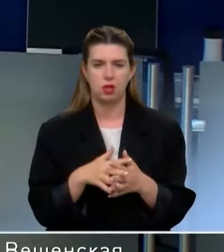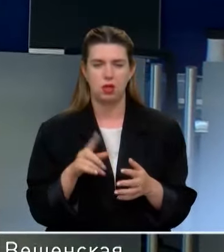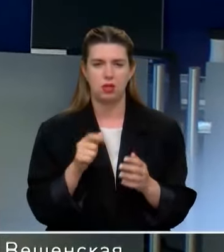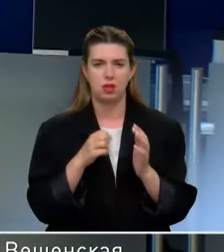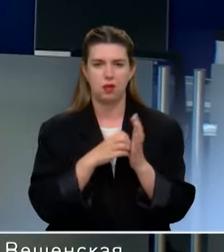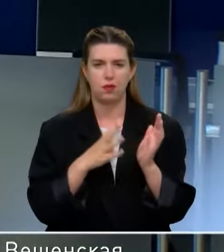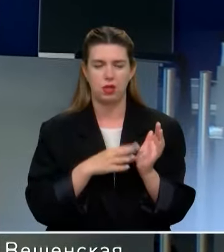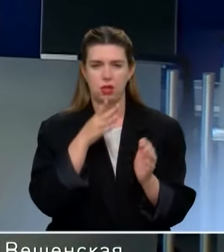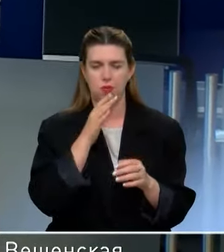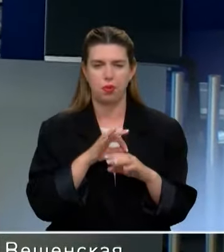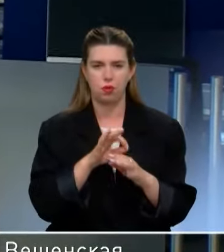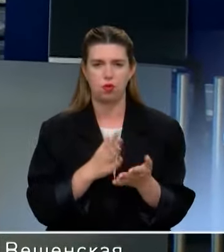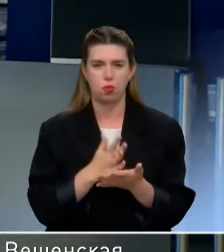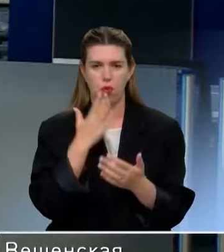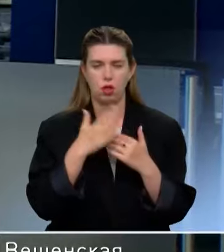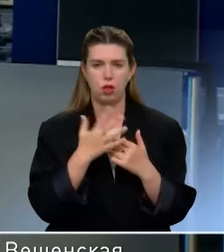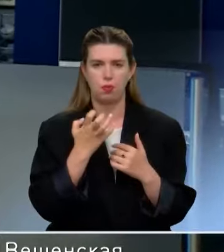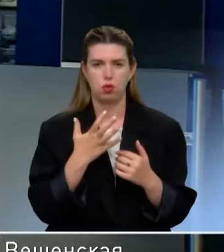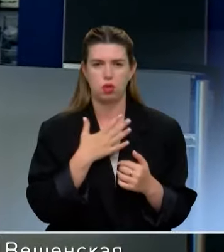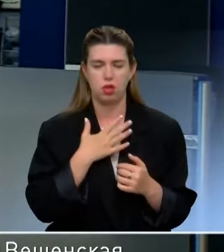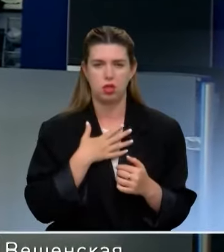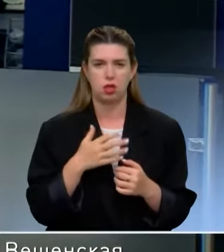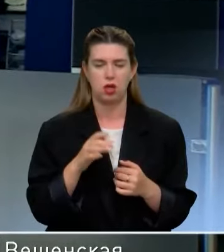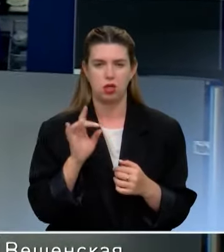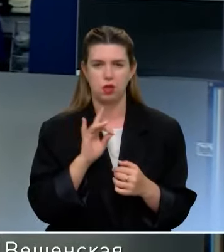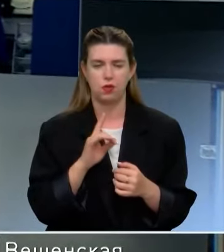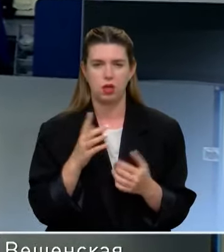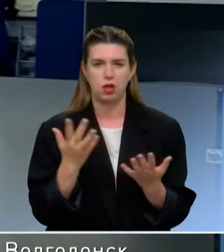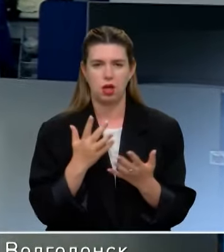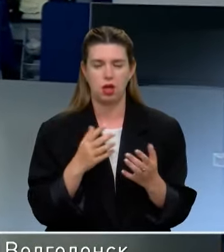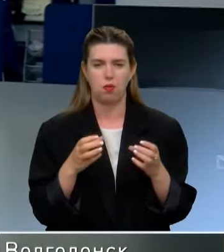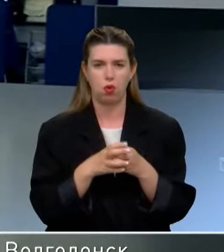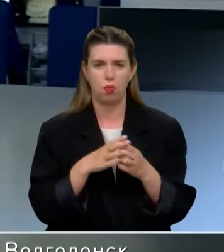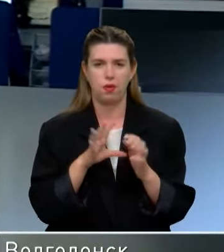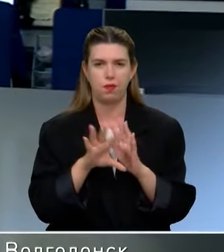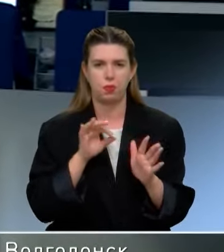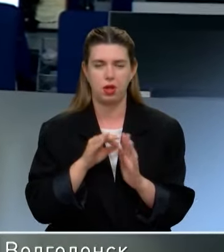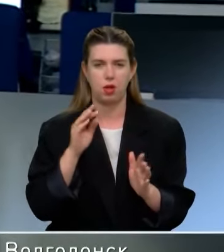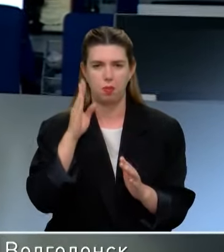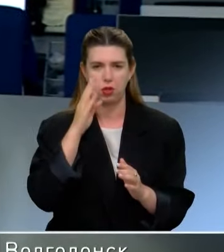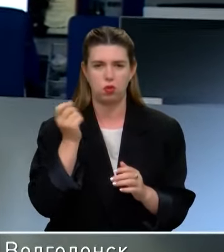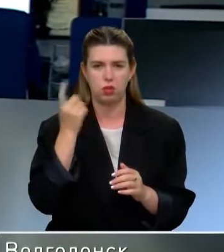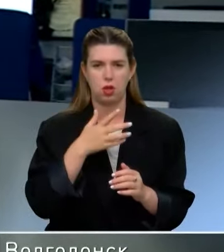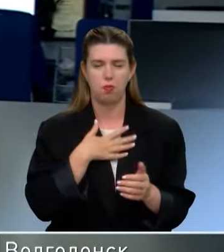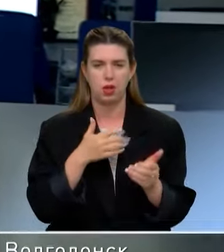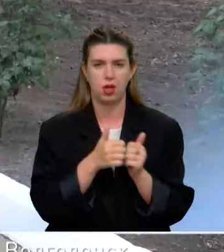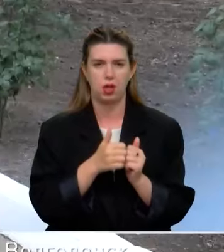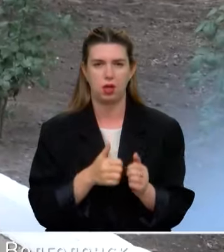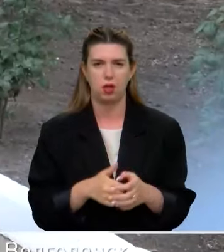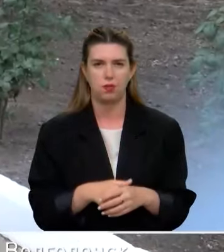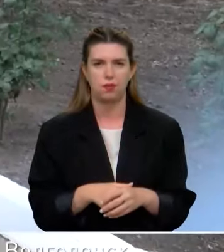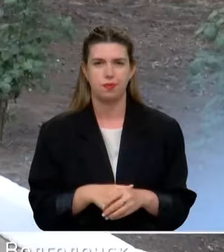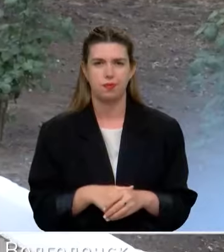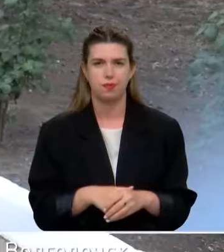19 лет прошли службу более 500 наших земляков По каким критериям отбирали юношей узнали мои